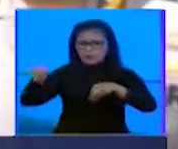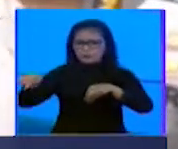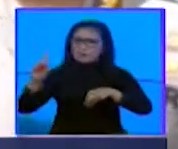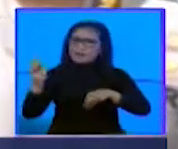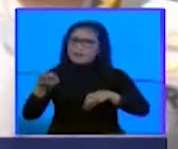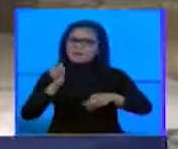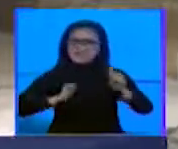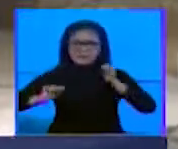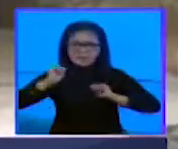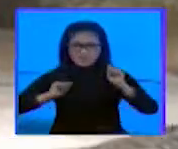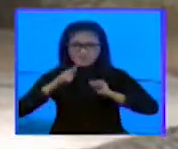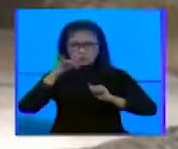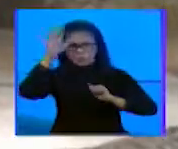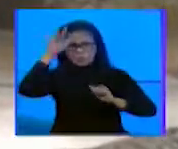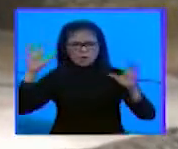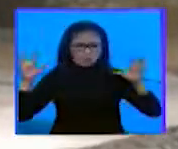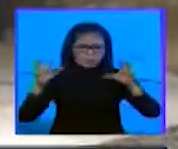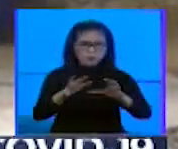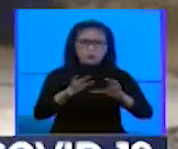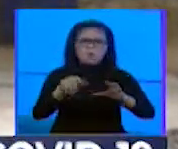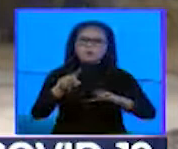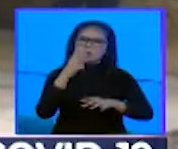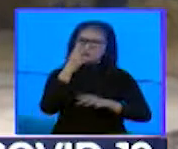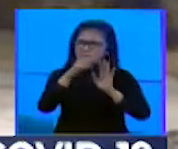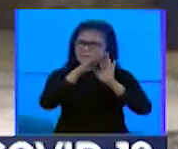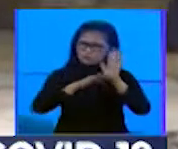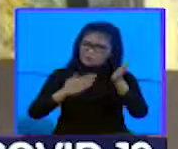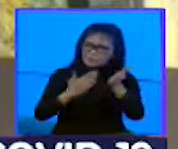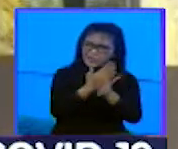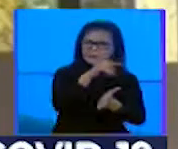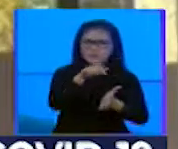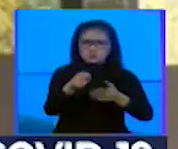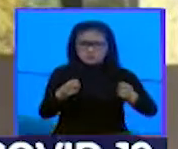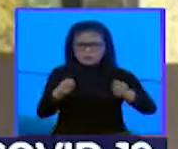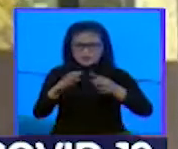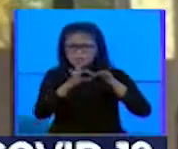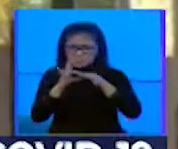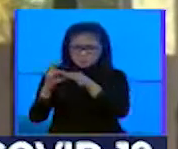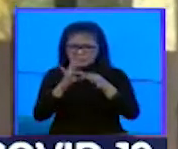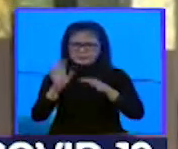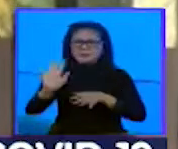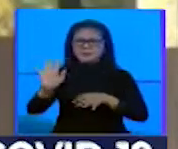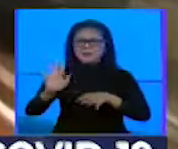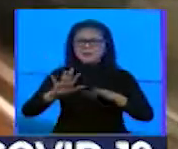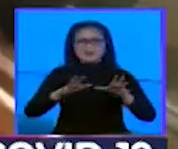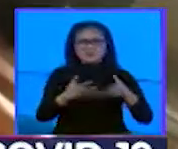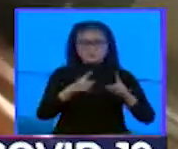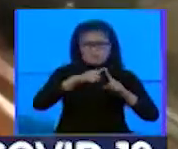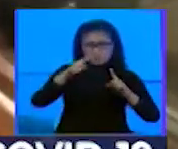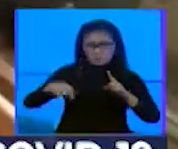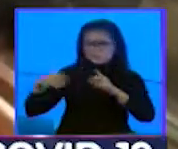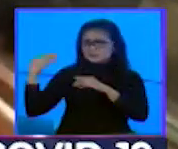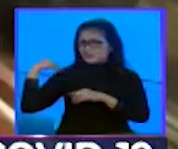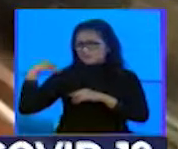menyebabkan kerumunan massa. Dianggap melanggar protokol kesehatan dan tidak berkoordinasi, Satgas COVID-19 Kabupaten Bekasi pun menjatuhkan